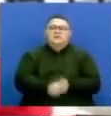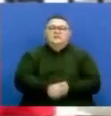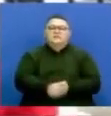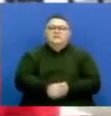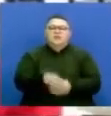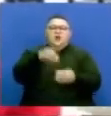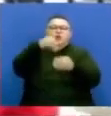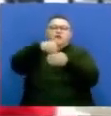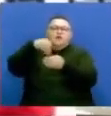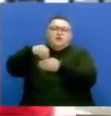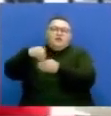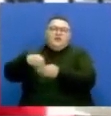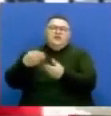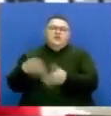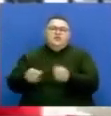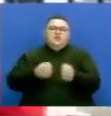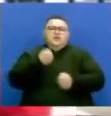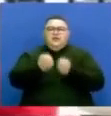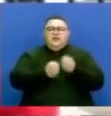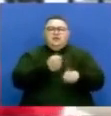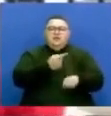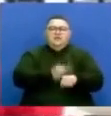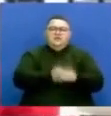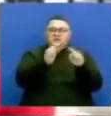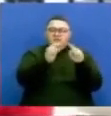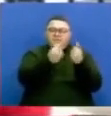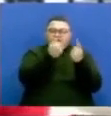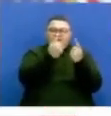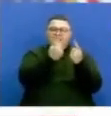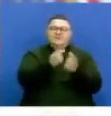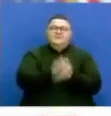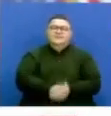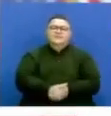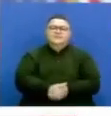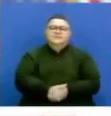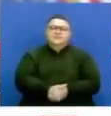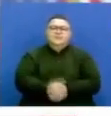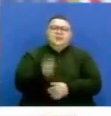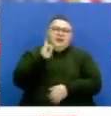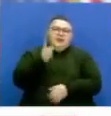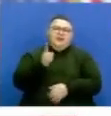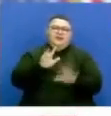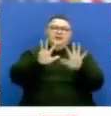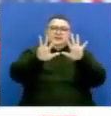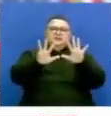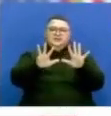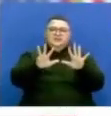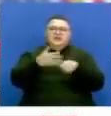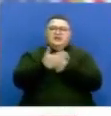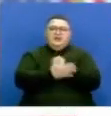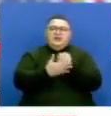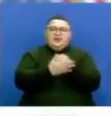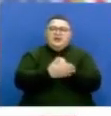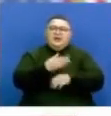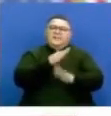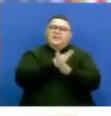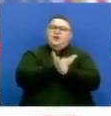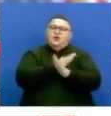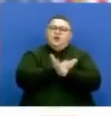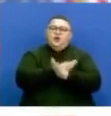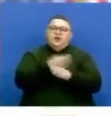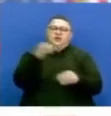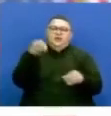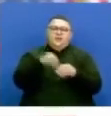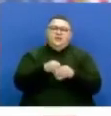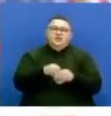pemungutan suara atau voting sudah dilakukan sekitar pukul 11 dan ada memang 9 negara yang menolak, termasuk